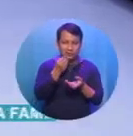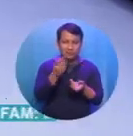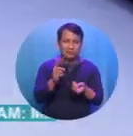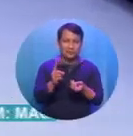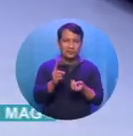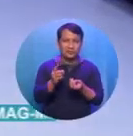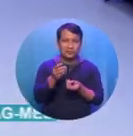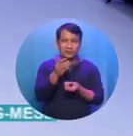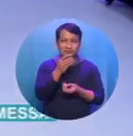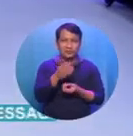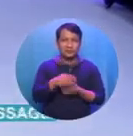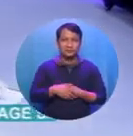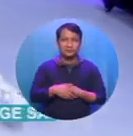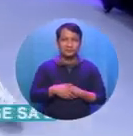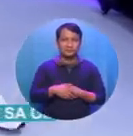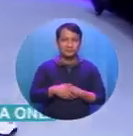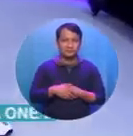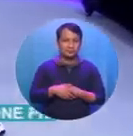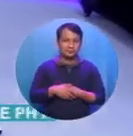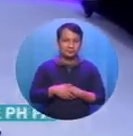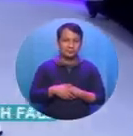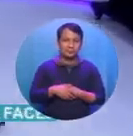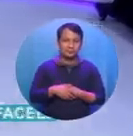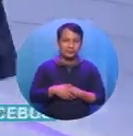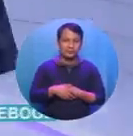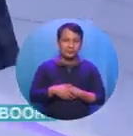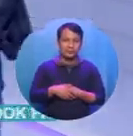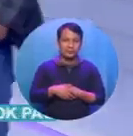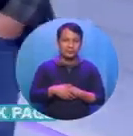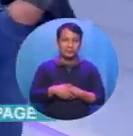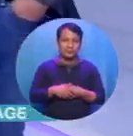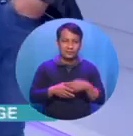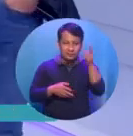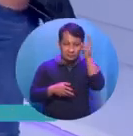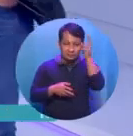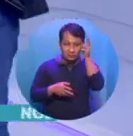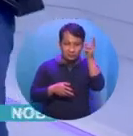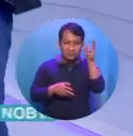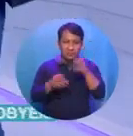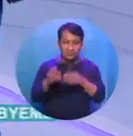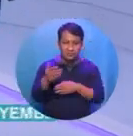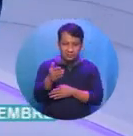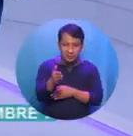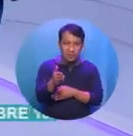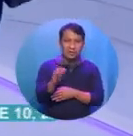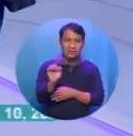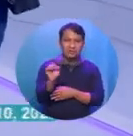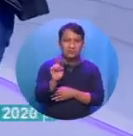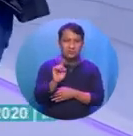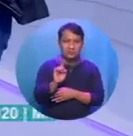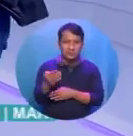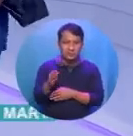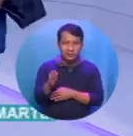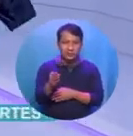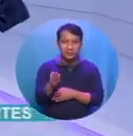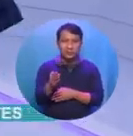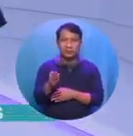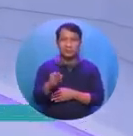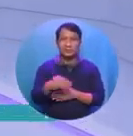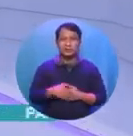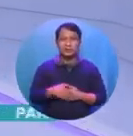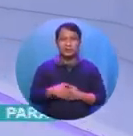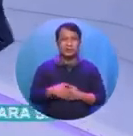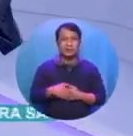luto? Ano po, gulay po at saka pritong isda po. Yes, anong klaseng isda? Ano